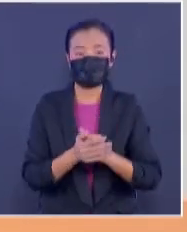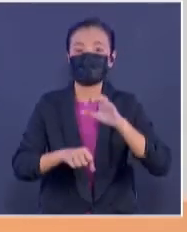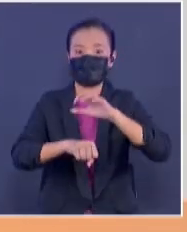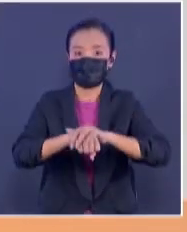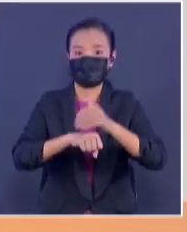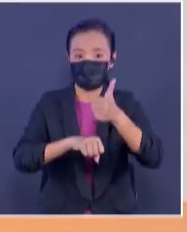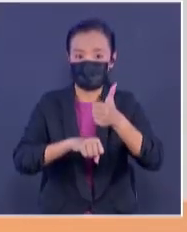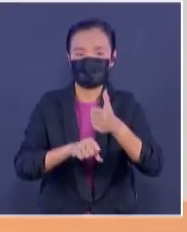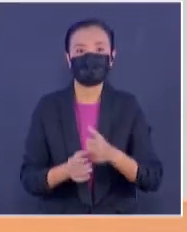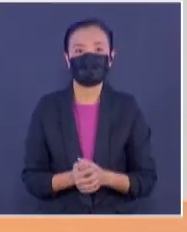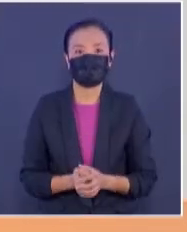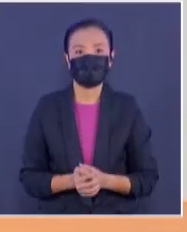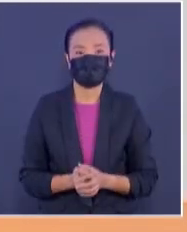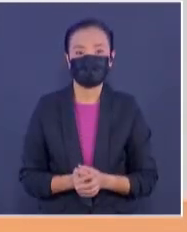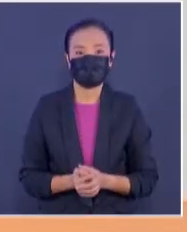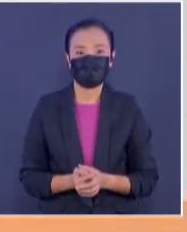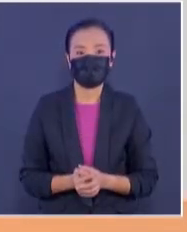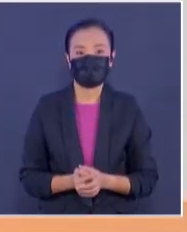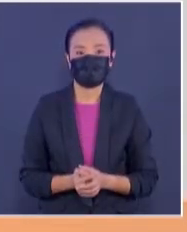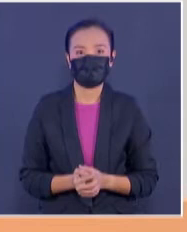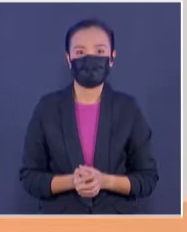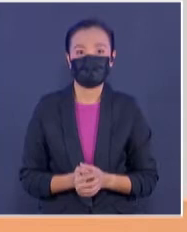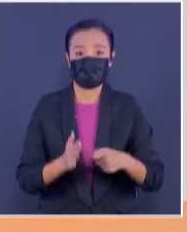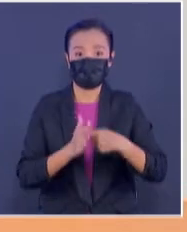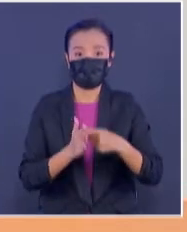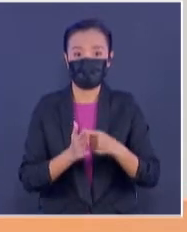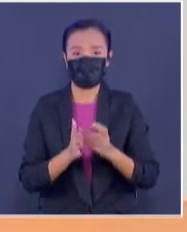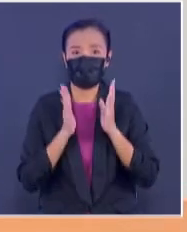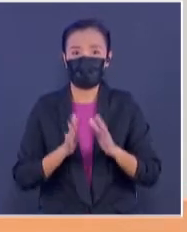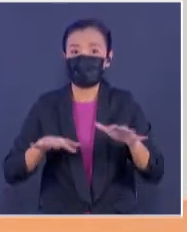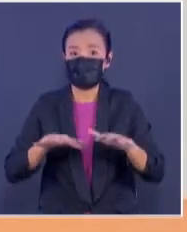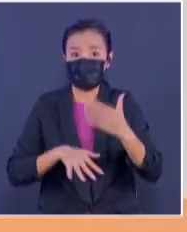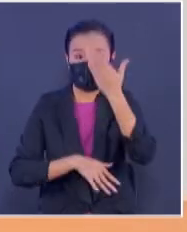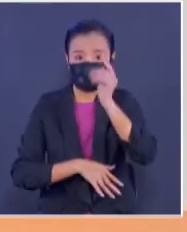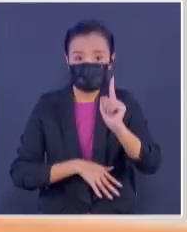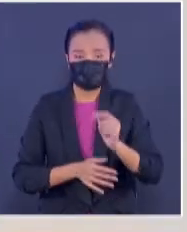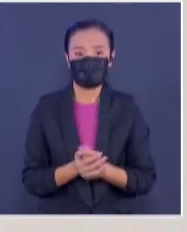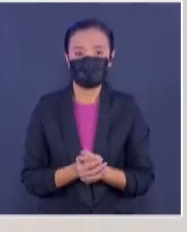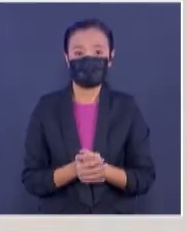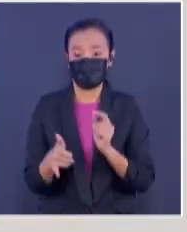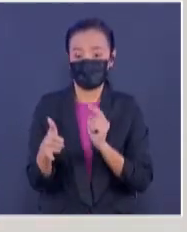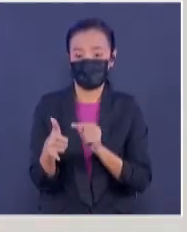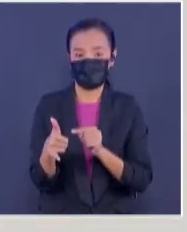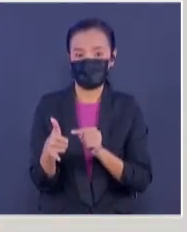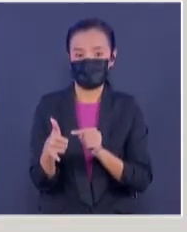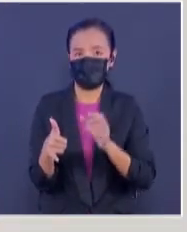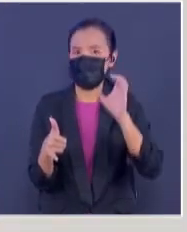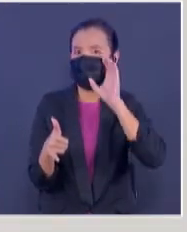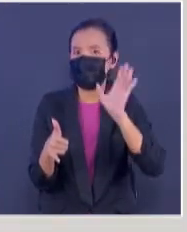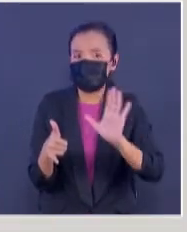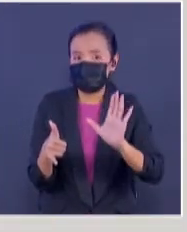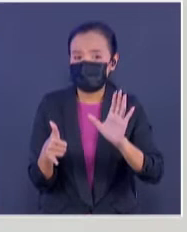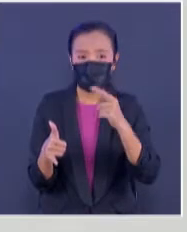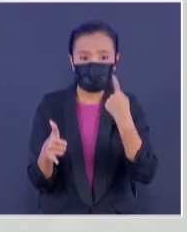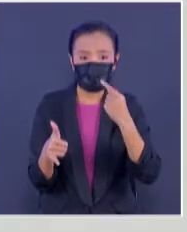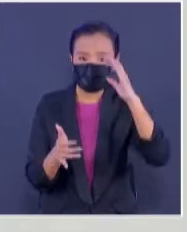มผู้ต้องหาคนสำคัญได้แล้วสาเหตุที่ทำไมเป็นพลเรือนเพราะว่าผู้ต้องหาคนนี้ไม่ไว้วางใจคนอื่นเลยย